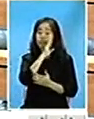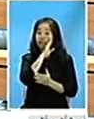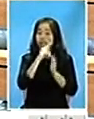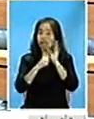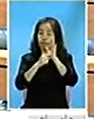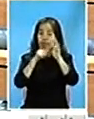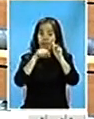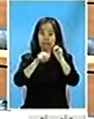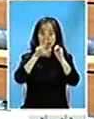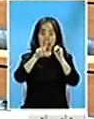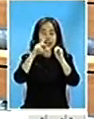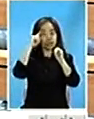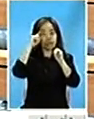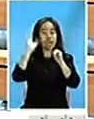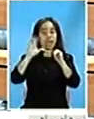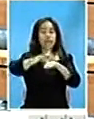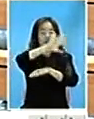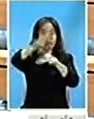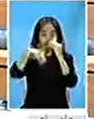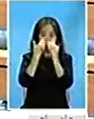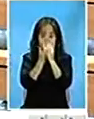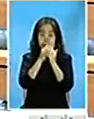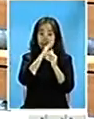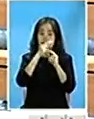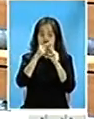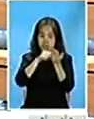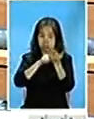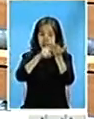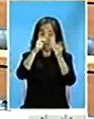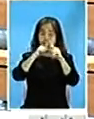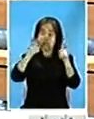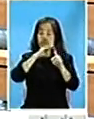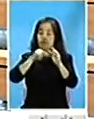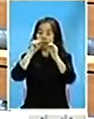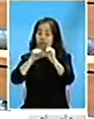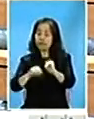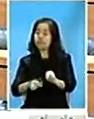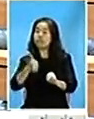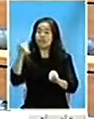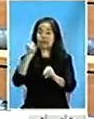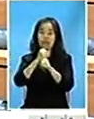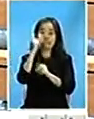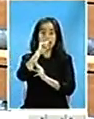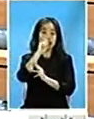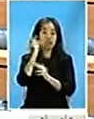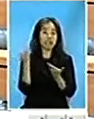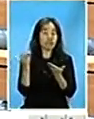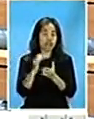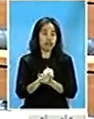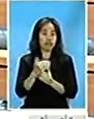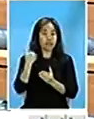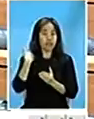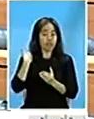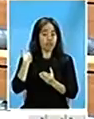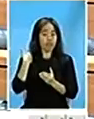งไม่เป็นประเด็นครับเพราะว่ามันเป็นภาพรวมทั้งหมดก็ส่งได้แต่ถ้าเป็นมาตราอื่นๆนะครับมันจะมีสัดส่